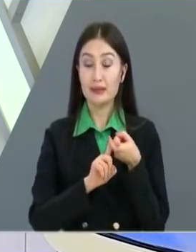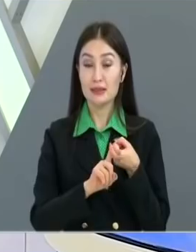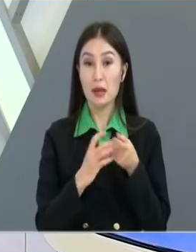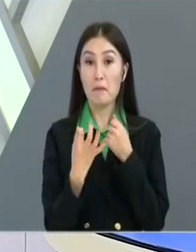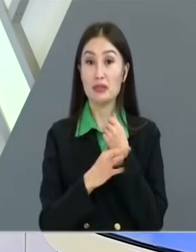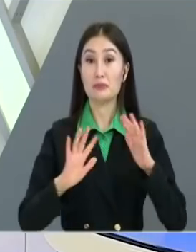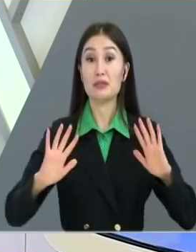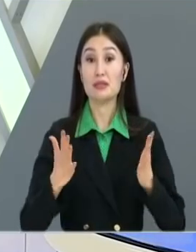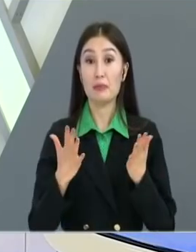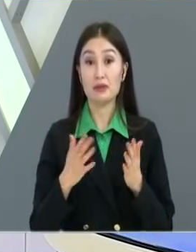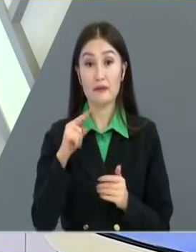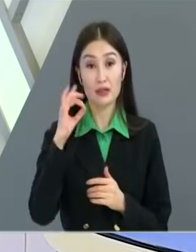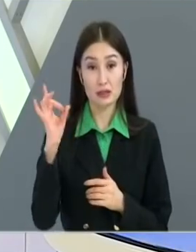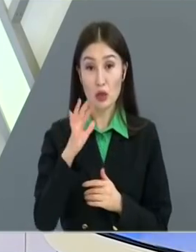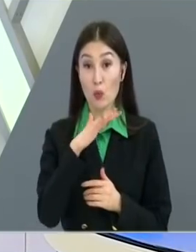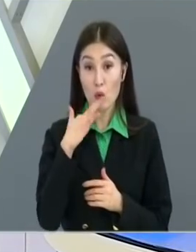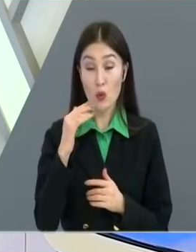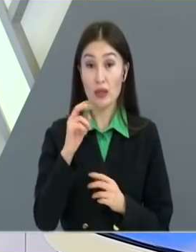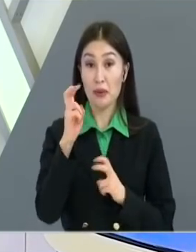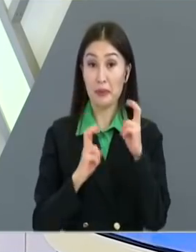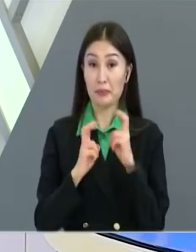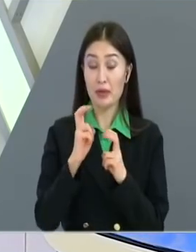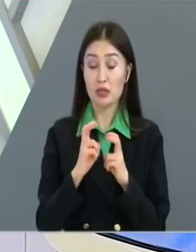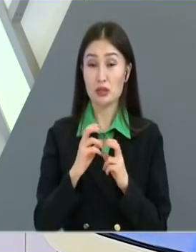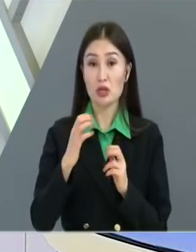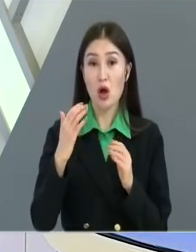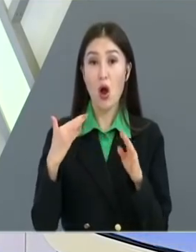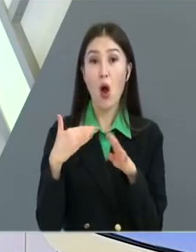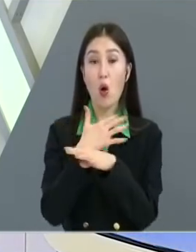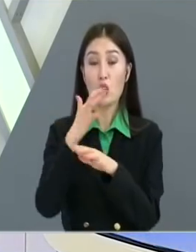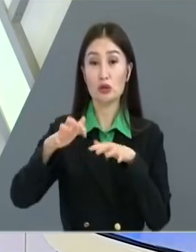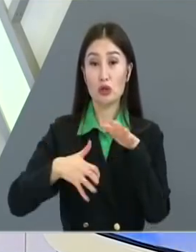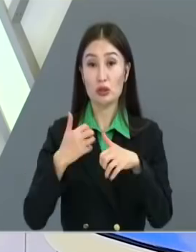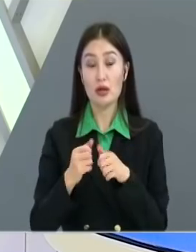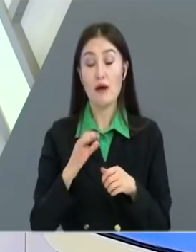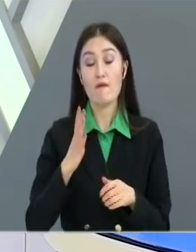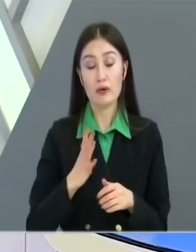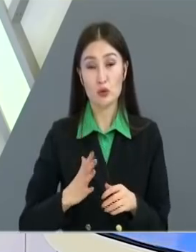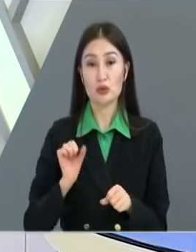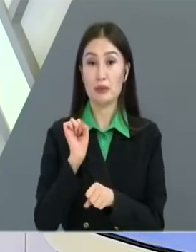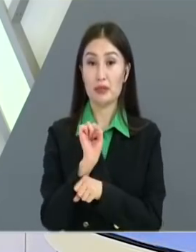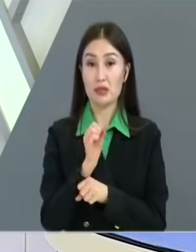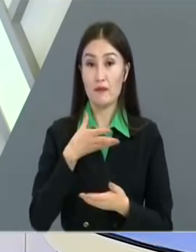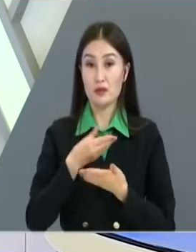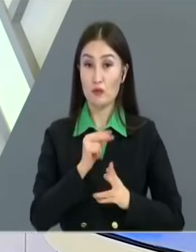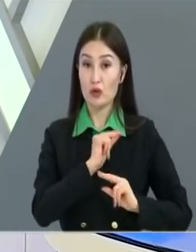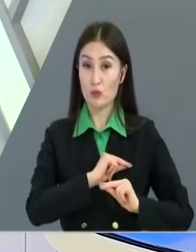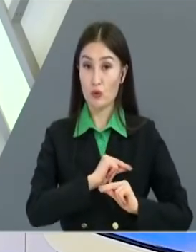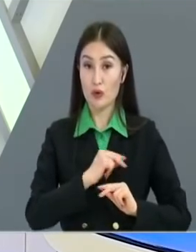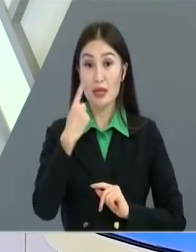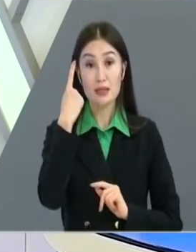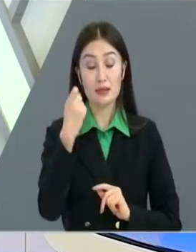последними событиями в Кыргызстане многие предприятия горнорудной отрасли были вынуждены приостановить свою деятельность. Сообщается, что